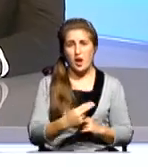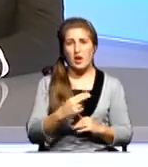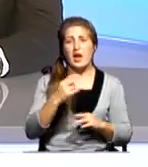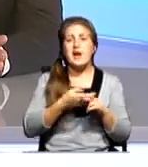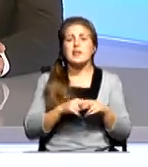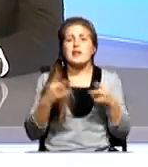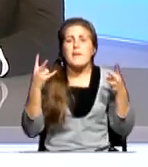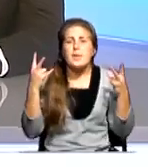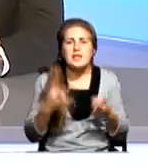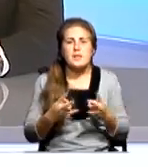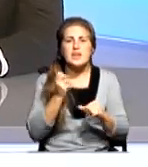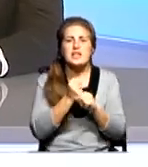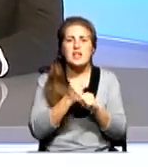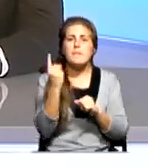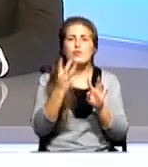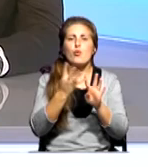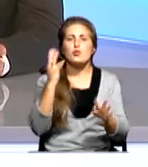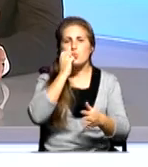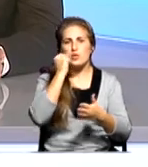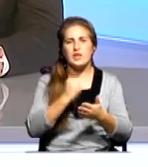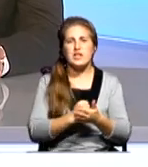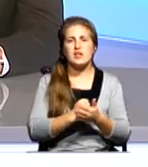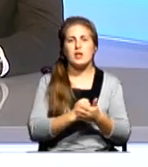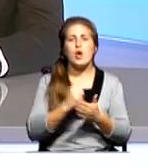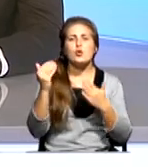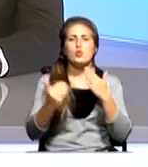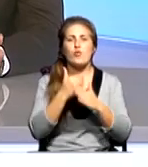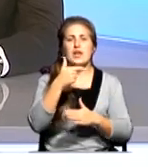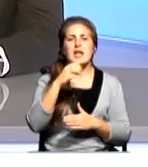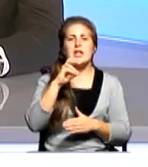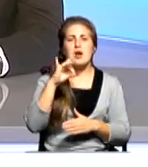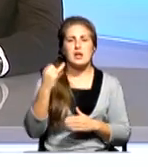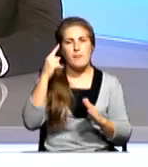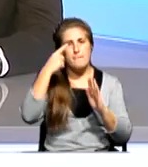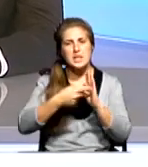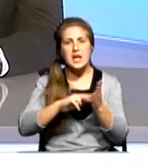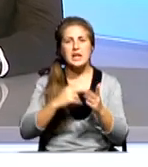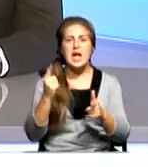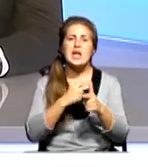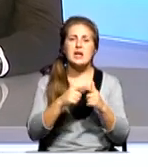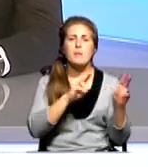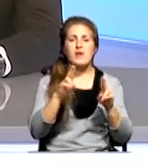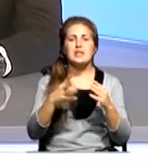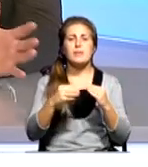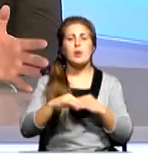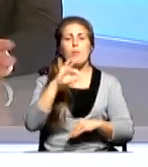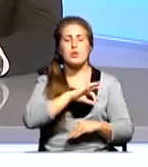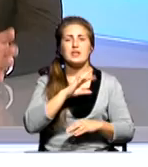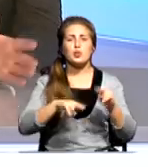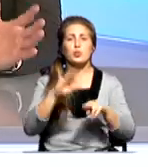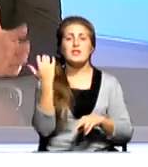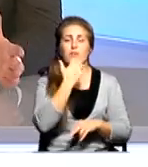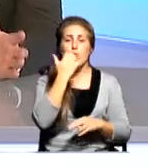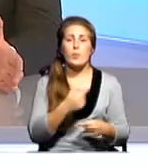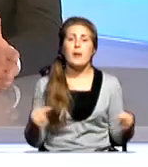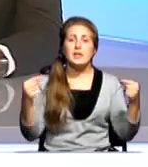необходимо сделать первую очередь утвердить новый генеральный план или хотя бы про правила землепользования и застройки в симферополе